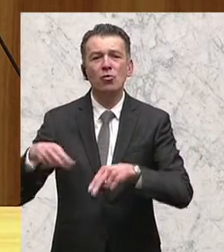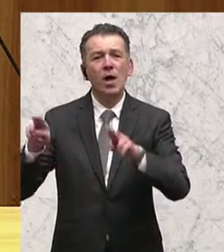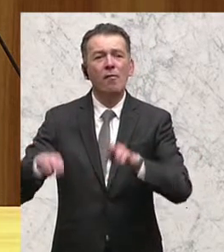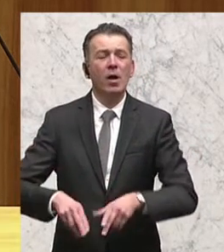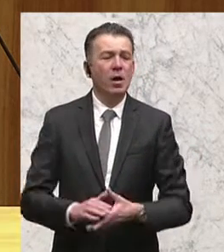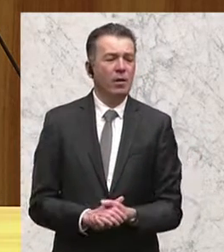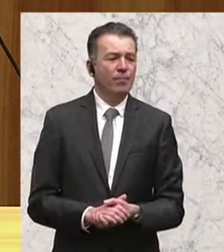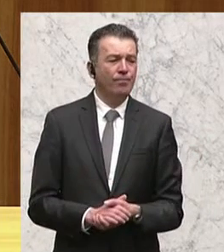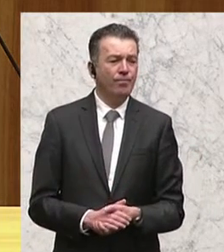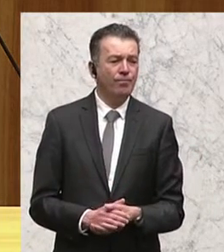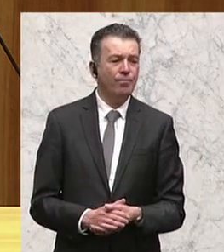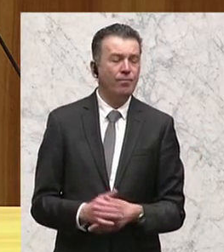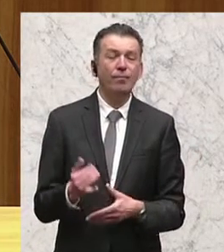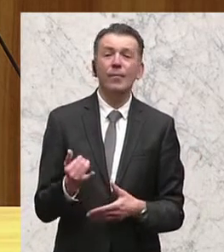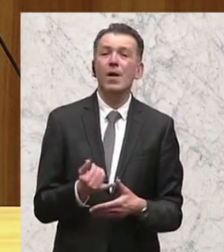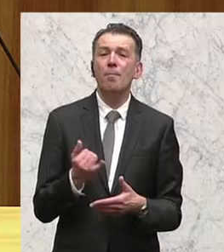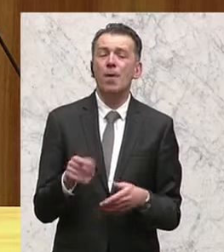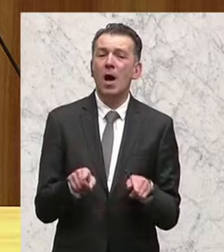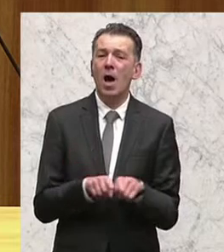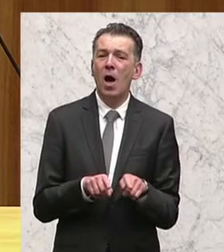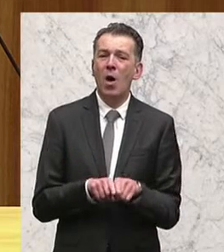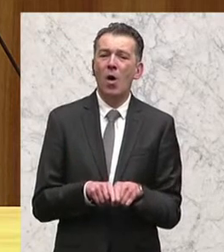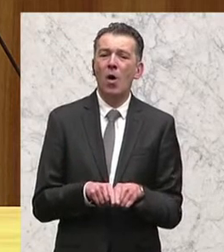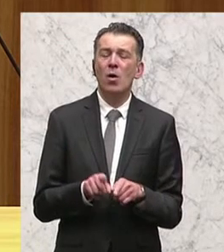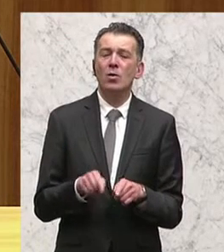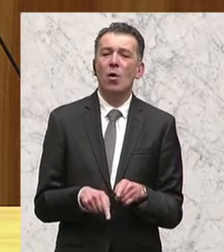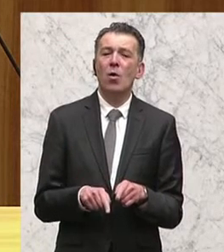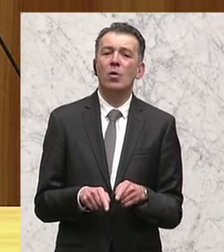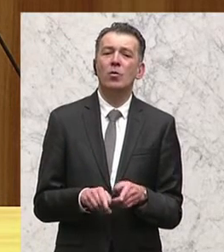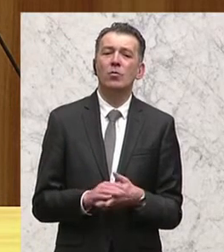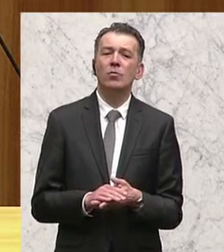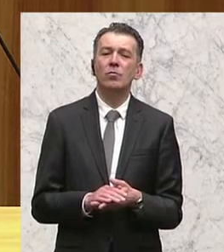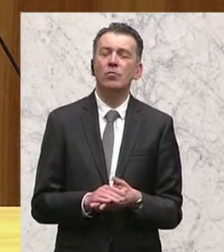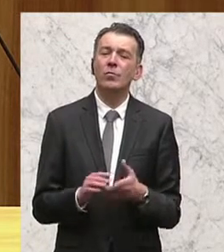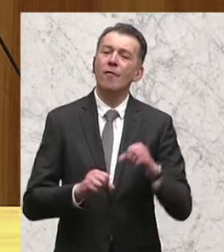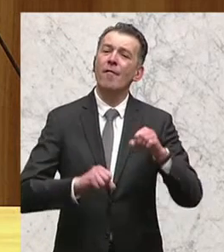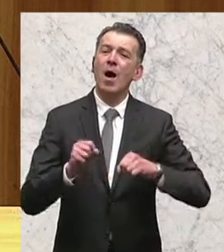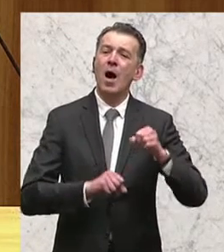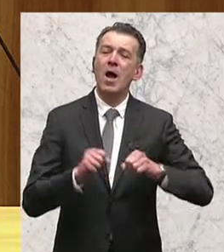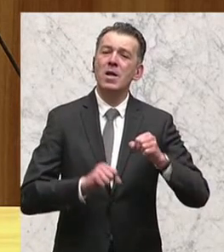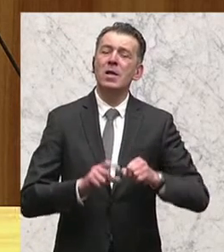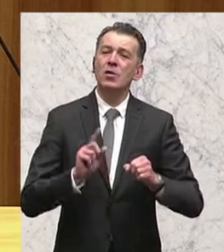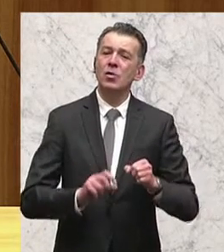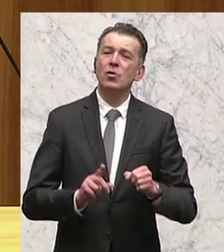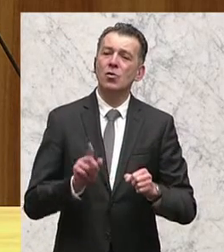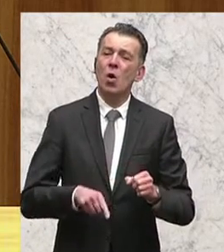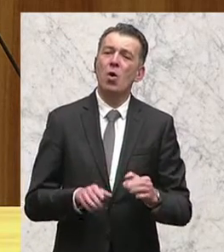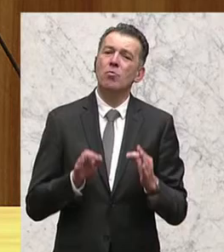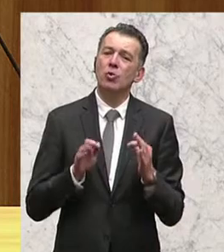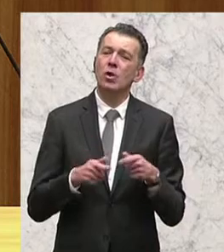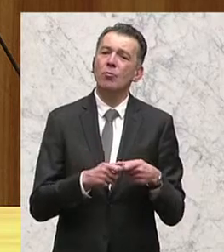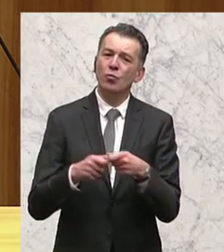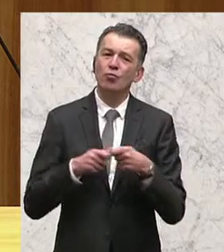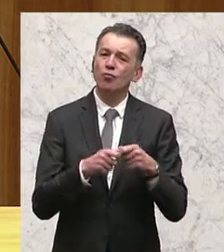sind, ist ja immer das Lenken in ein bestimmtes gesellschaftlich gewünschtes Verhalten. Der zweite Grundsatz